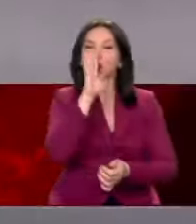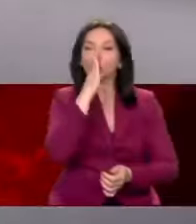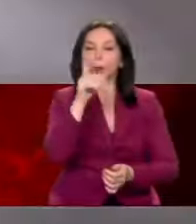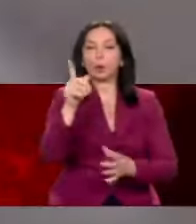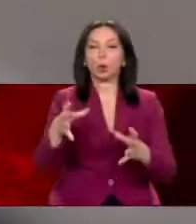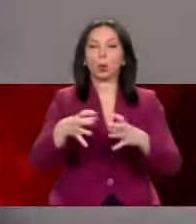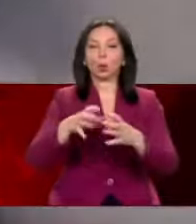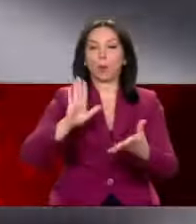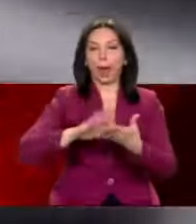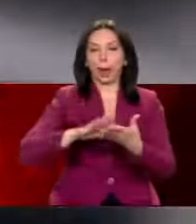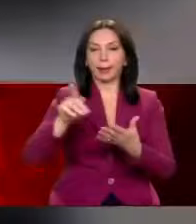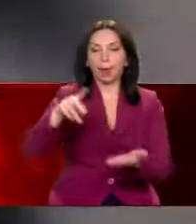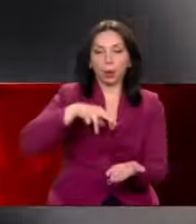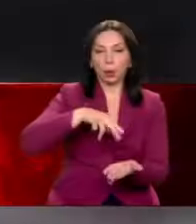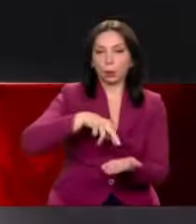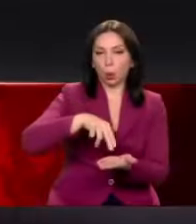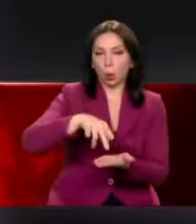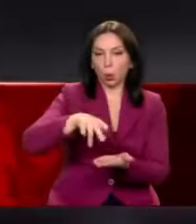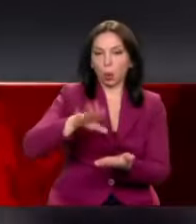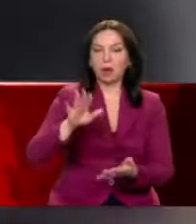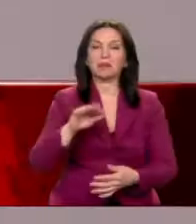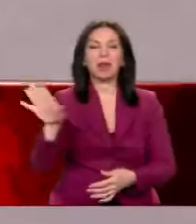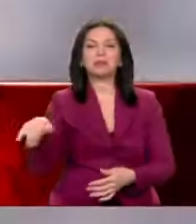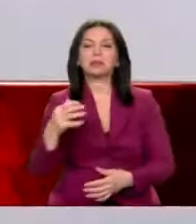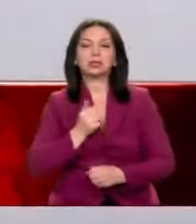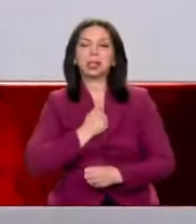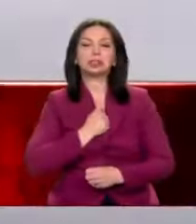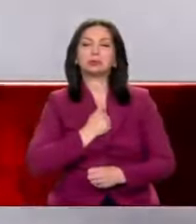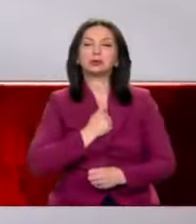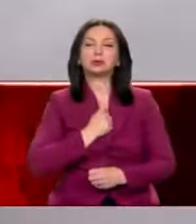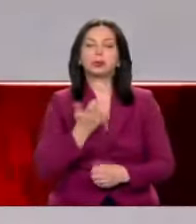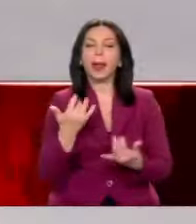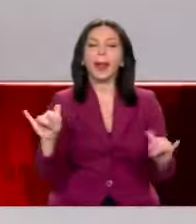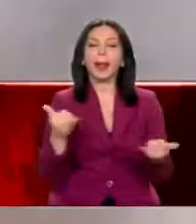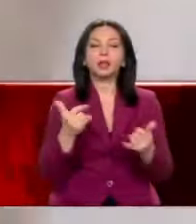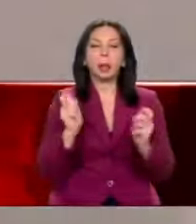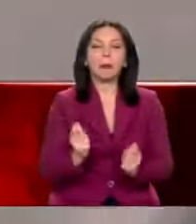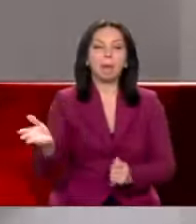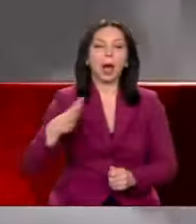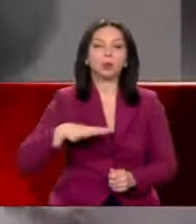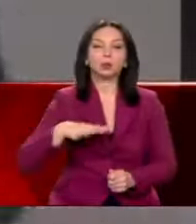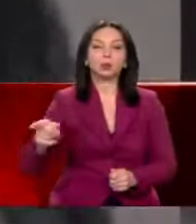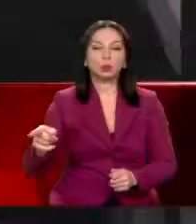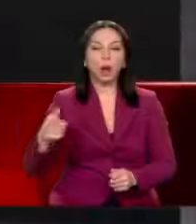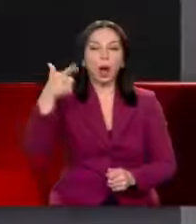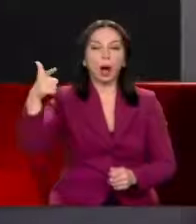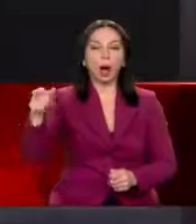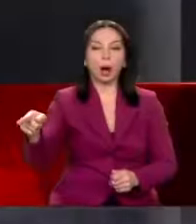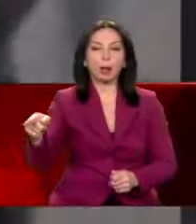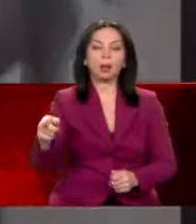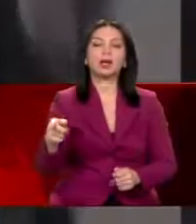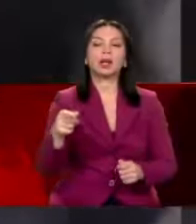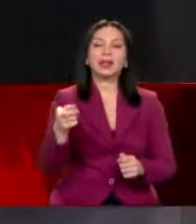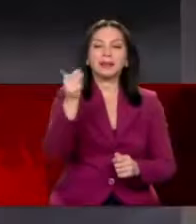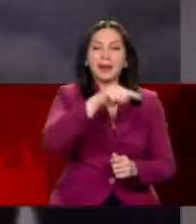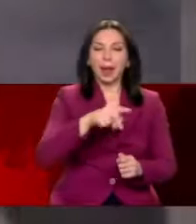Kocaeli'de bir grup arkadaş yolda yürürken canları sıkıldı. Biri kayda girdim dedi. Sen biliyorsun. Anne rahattır anne. Diğerleri de yoldan